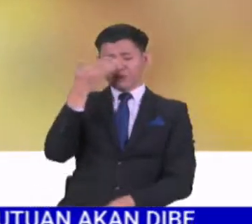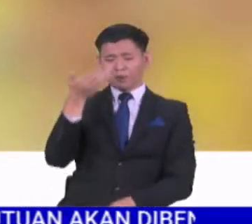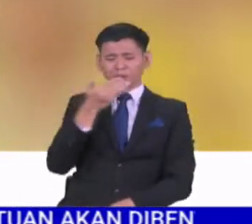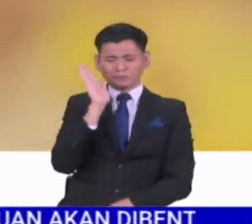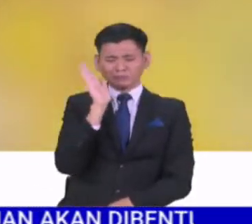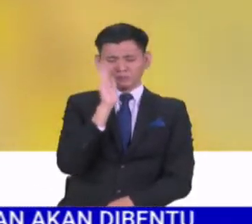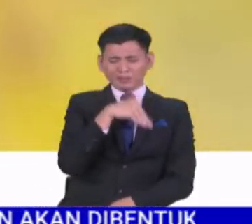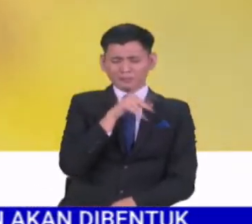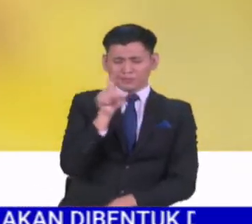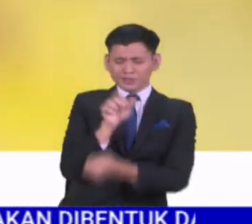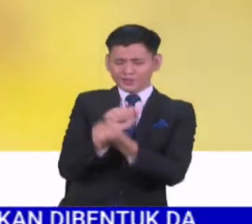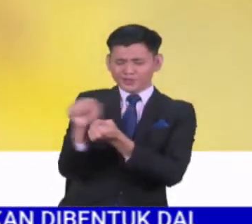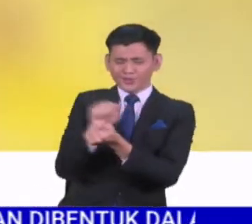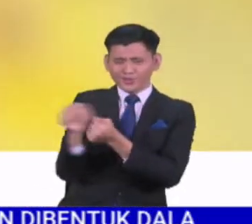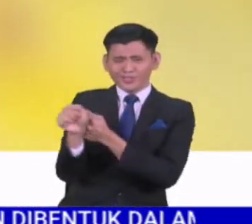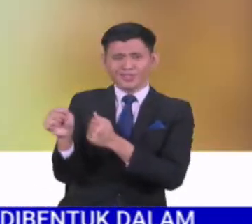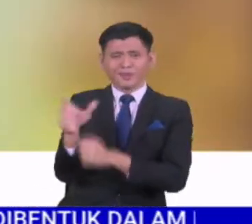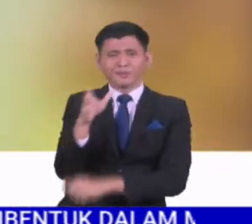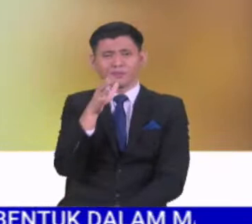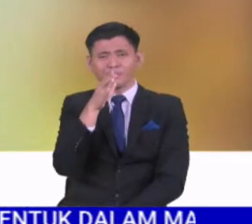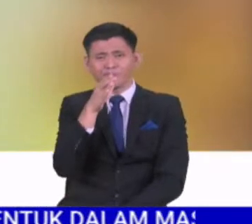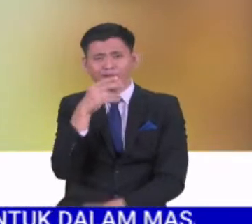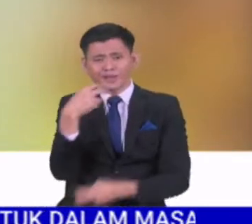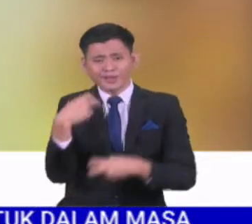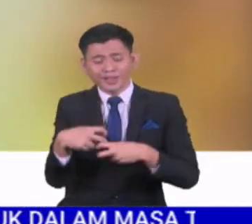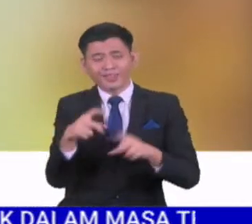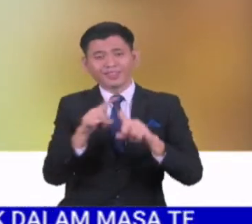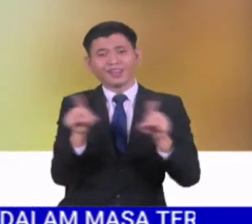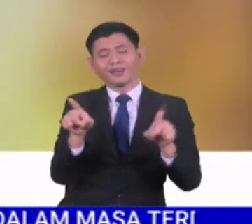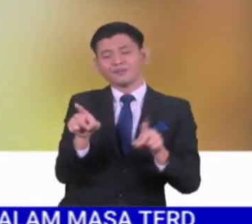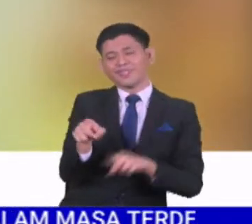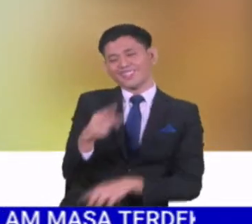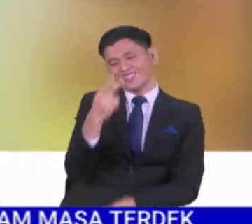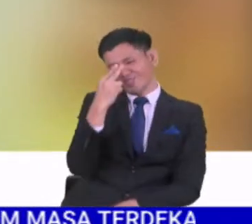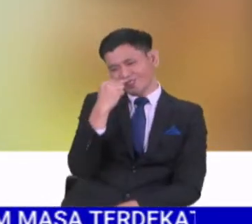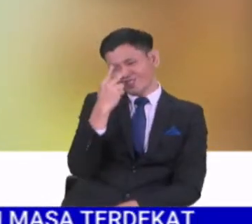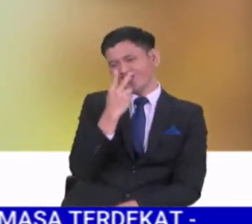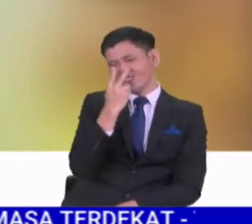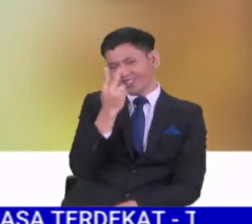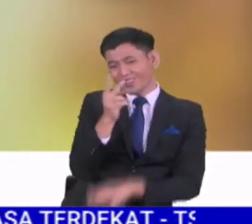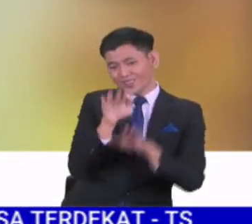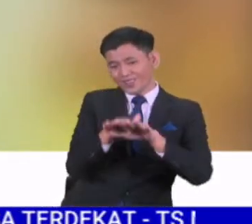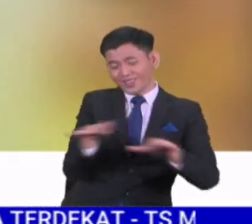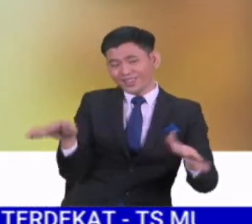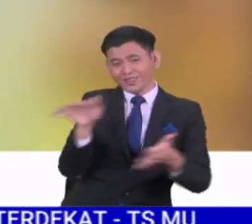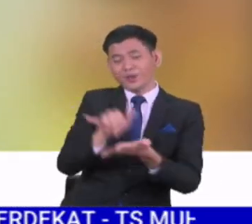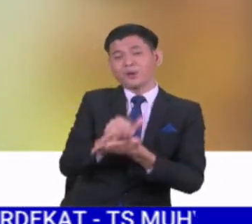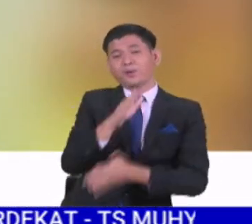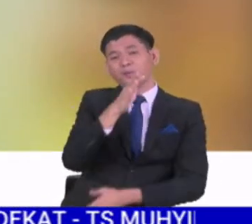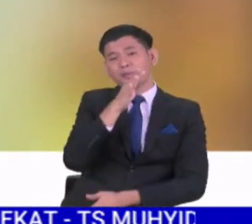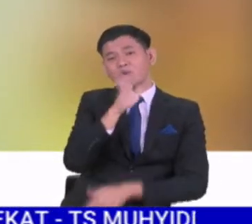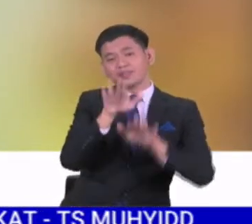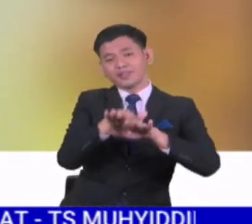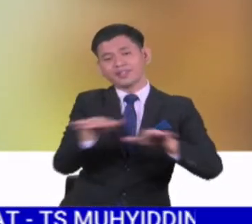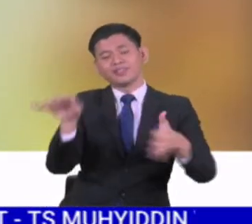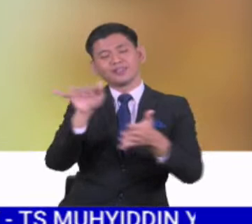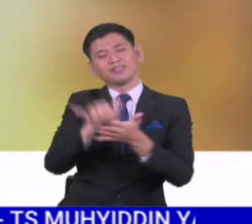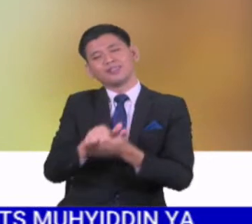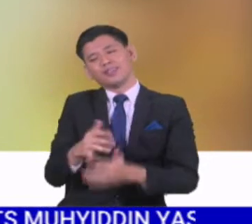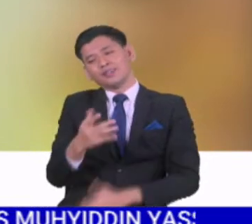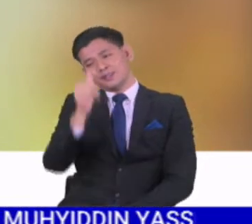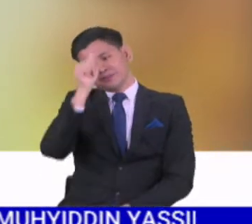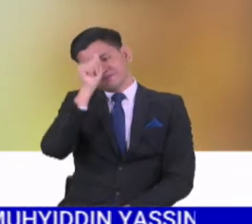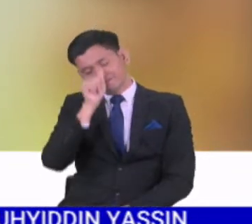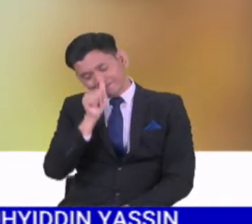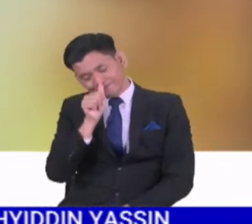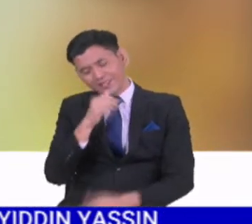perlu dicuci oleh ibunya. Walau bagaimanapun, ramai geli hati dengan gelagat si comel itu. Ibu kepada kanak-kanak tersebut hanya mampu